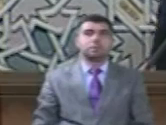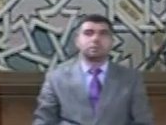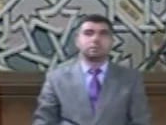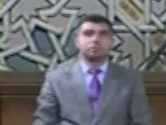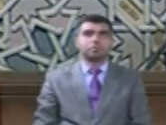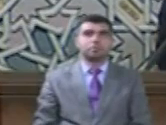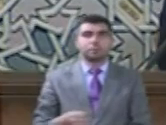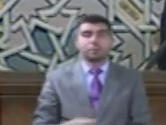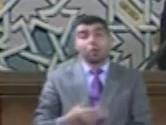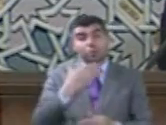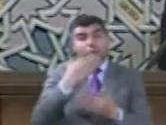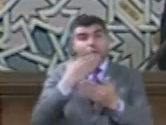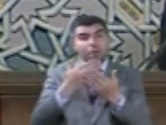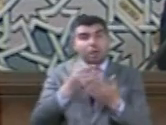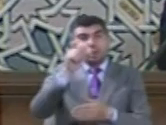المحترم،